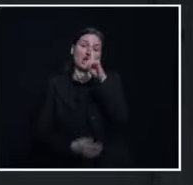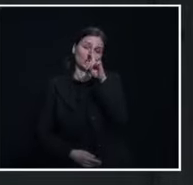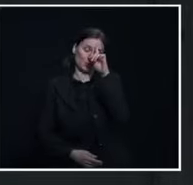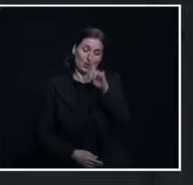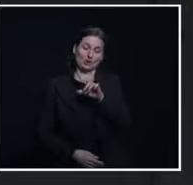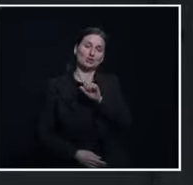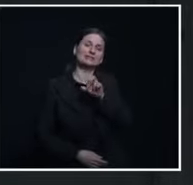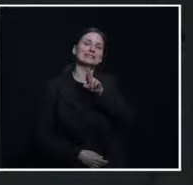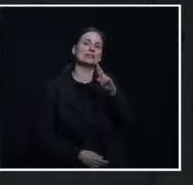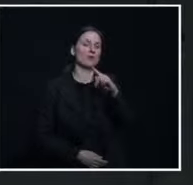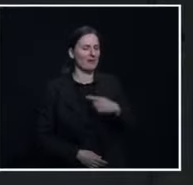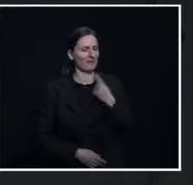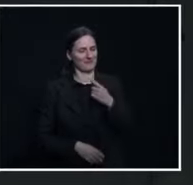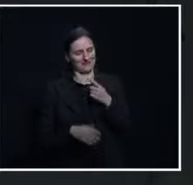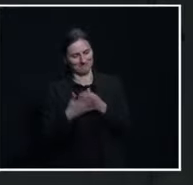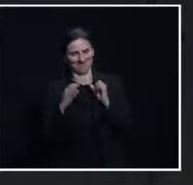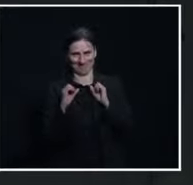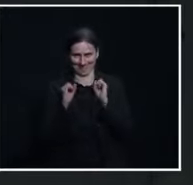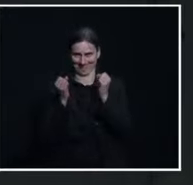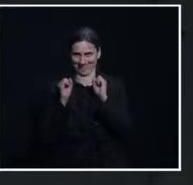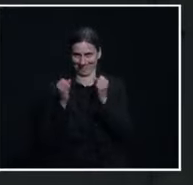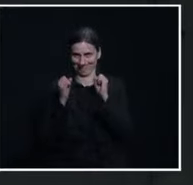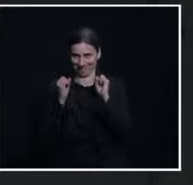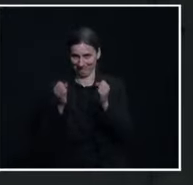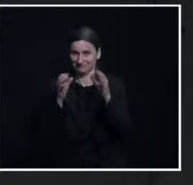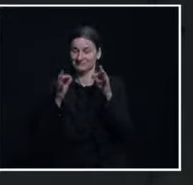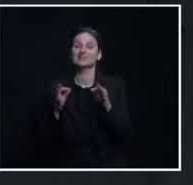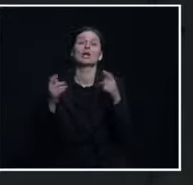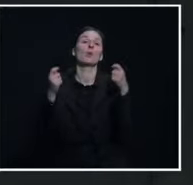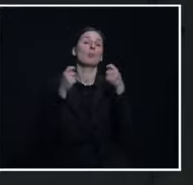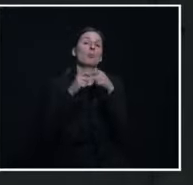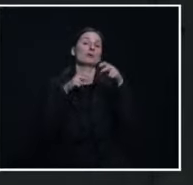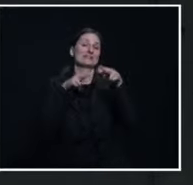Roma hat dazu geführt, dass die Bundesregierung